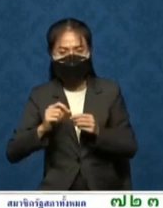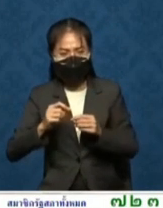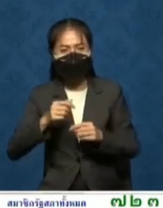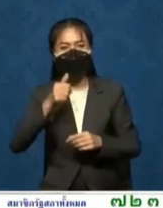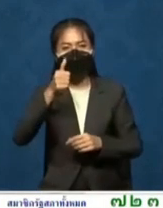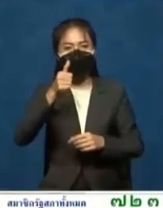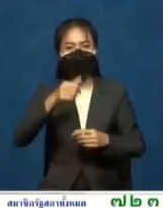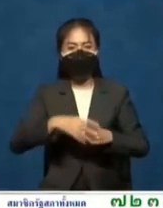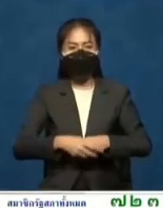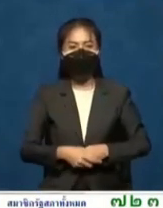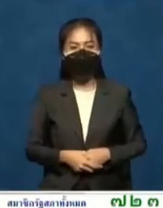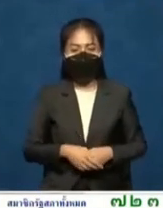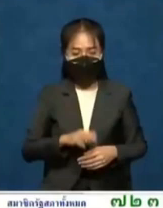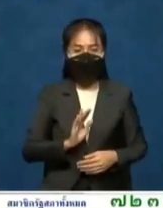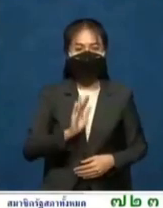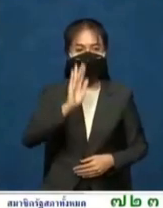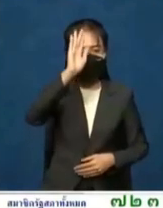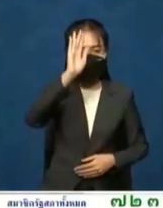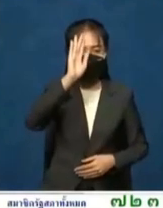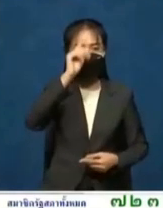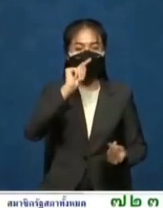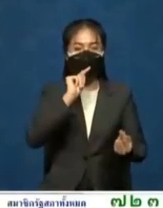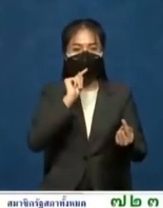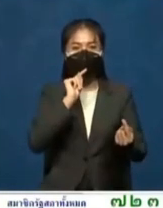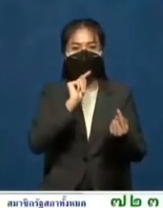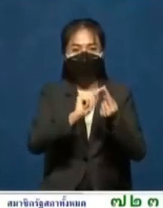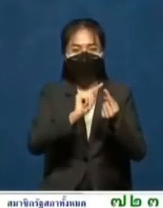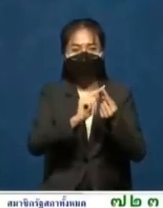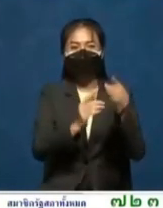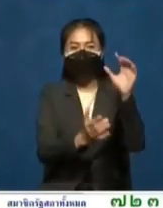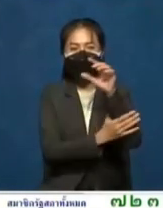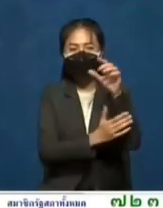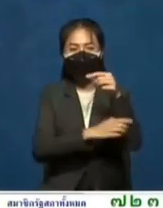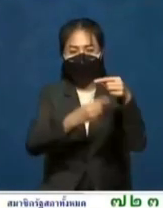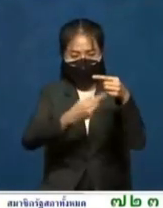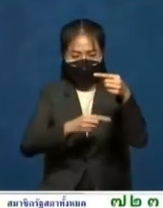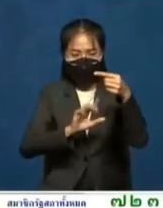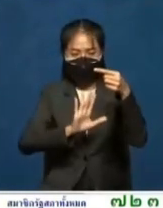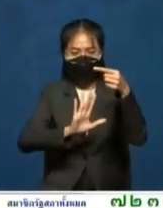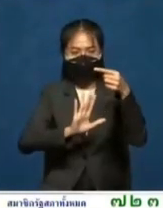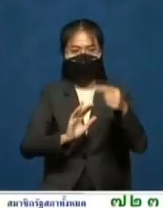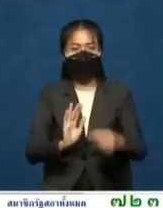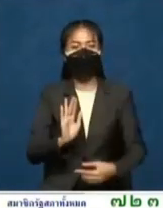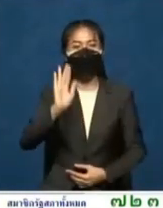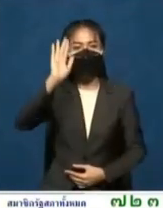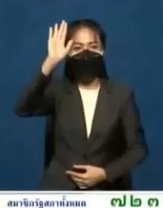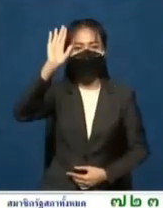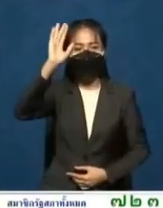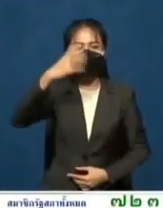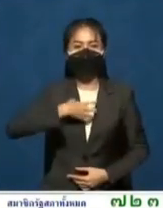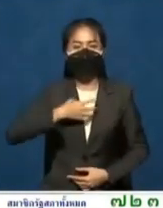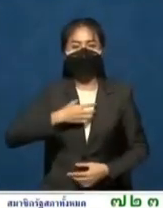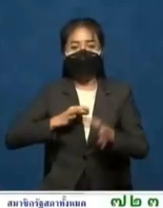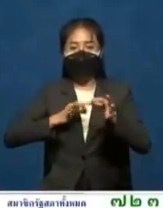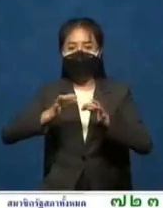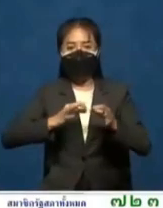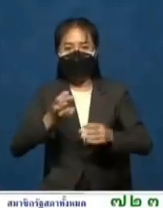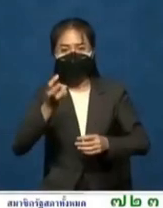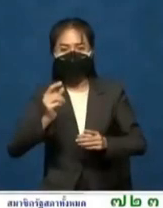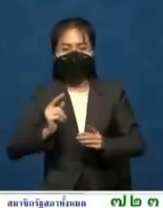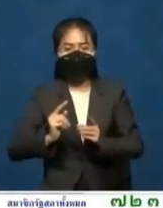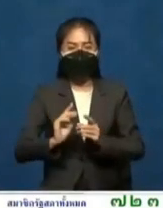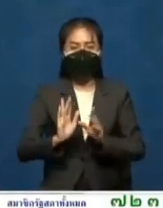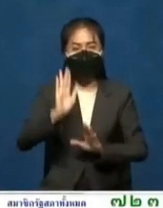ครับผมขอประท้วงท่านประธานตามข้อบังคับข้อที่5ครับผม ครับผมครับ ท่านประธานครับคืออย่างนี้ครับชี้แจงก่อนครับท่านประธาน คือผมต้องเรียนท่านประธานครับว่าสิ่ง